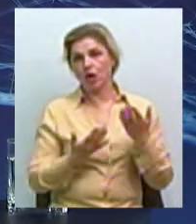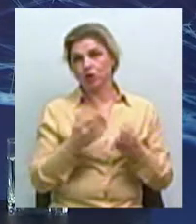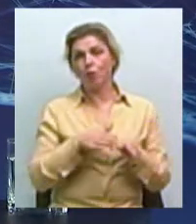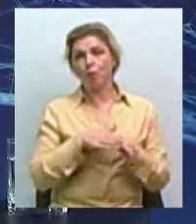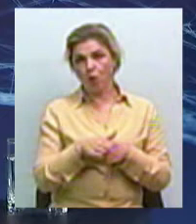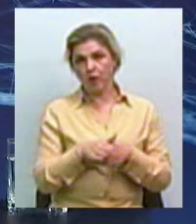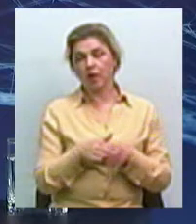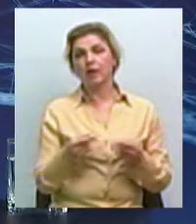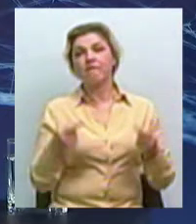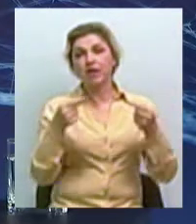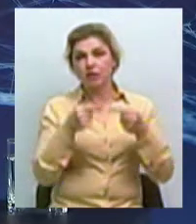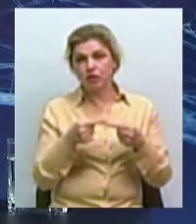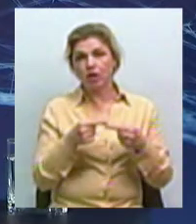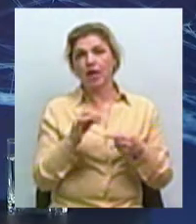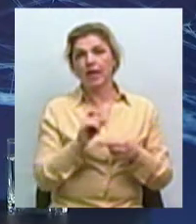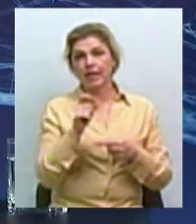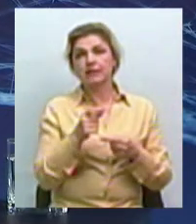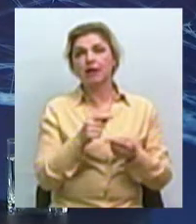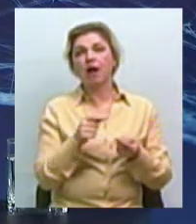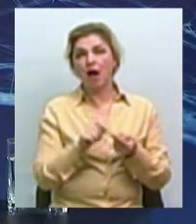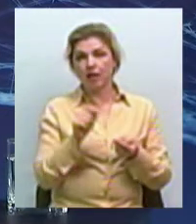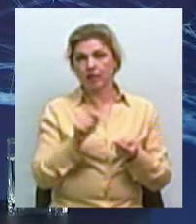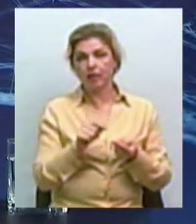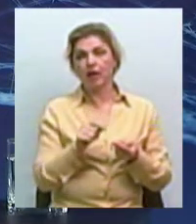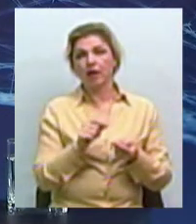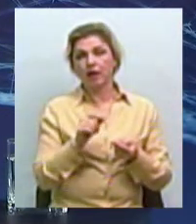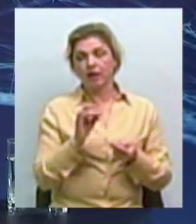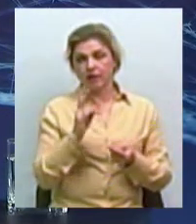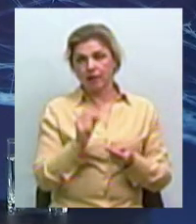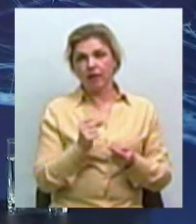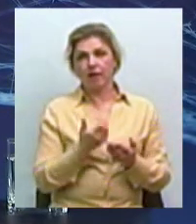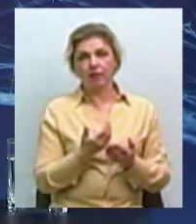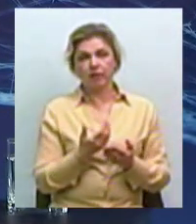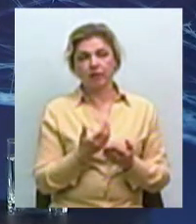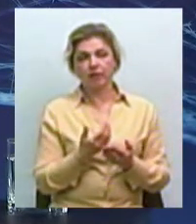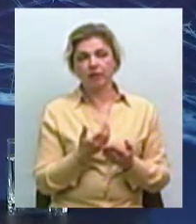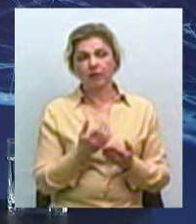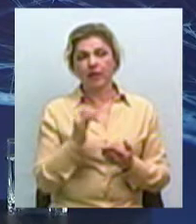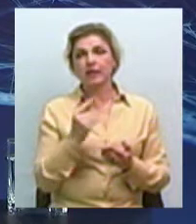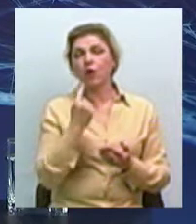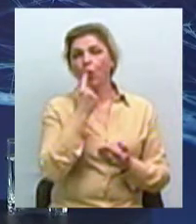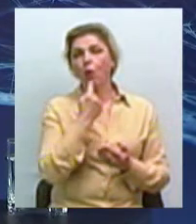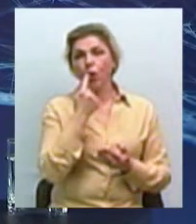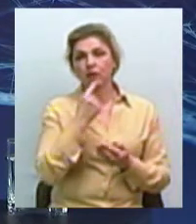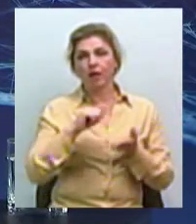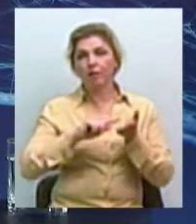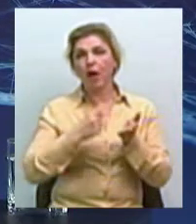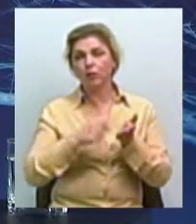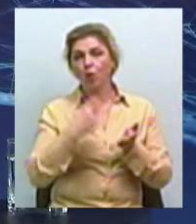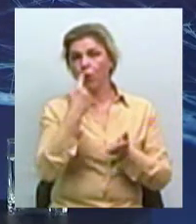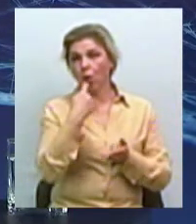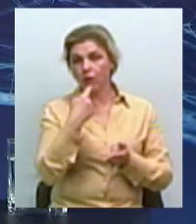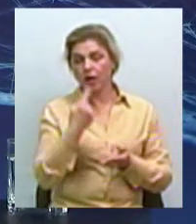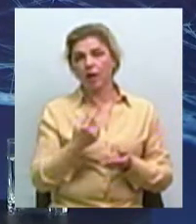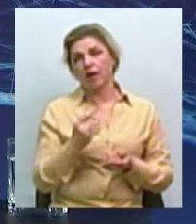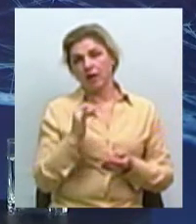повністю визначається із матеріалу, який беремо безпосередньо, наприклад, з порожнини рота, з мигдалин, де, звичайно,